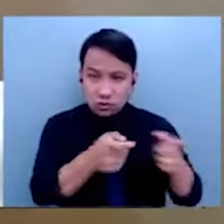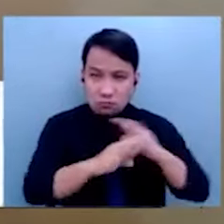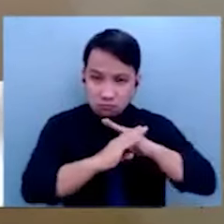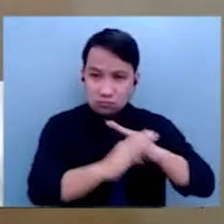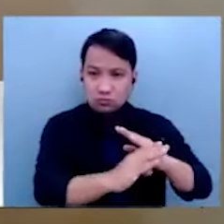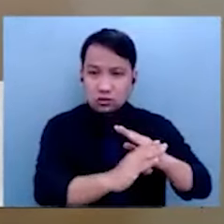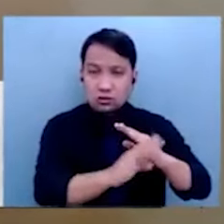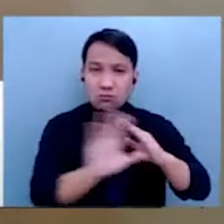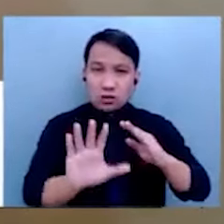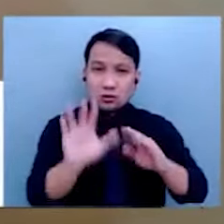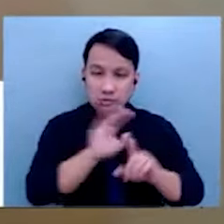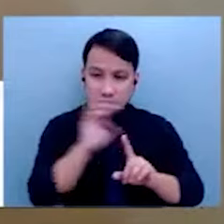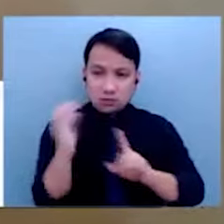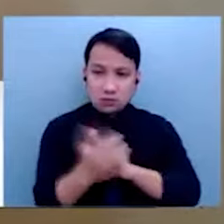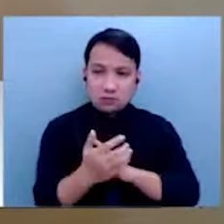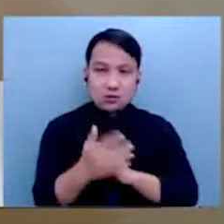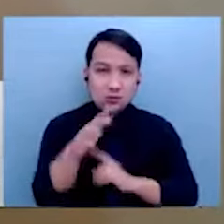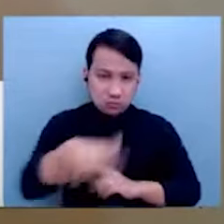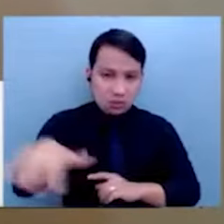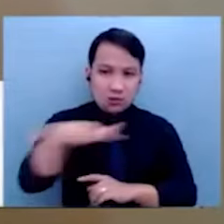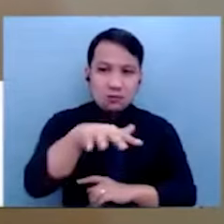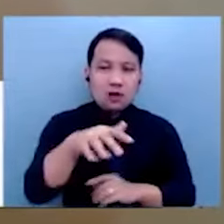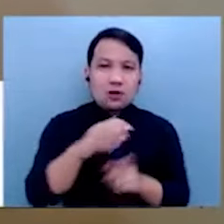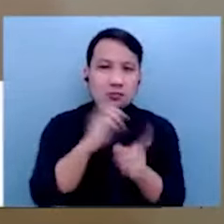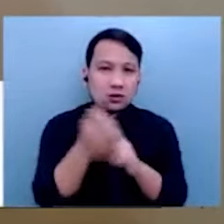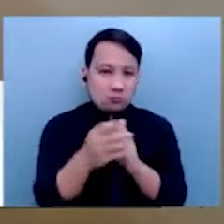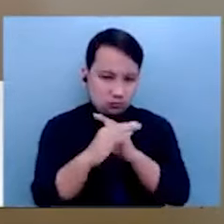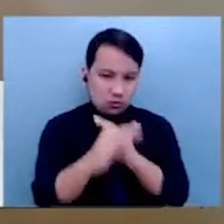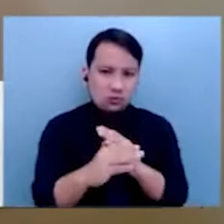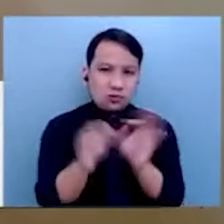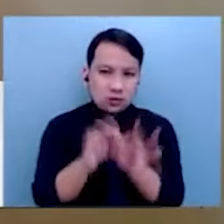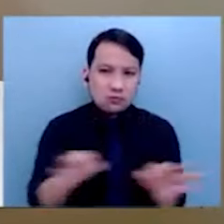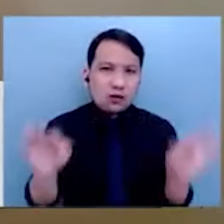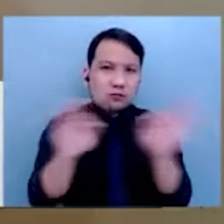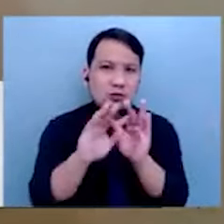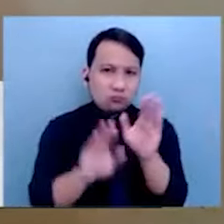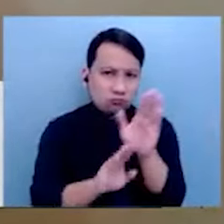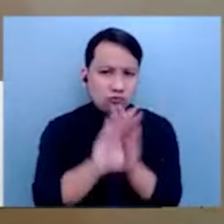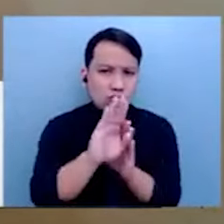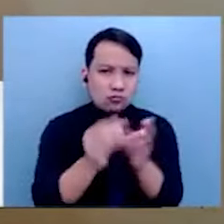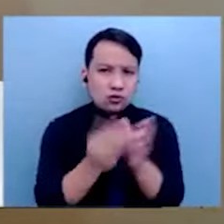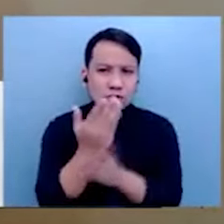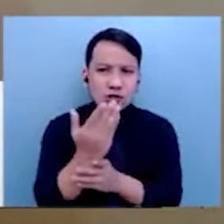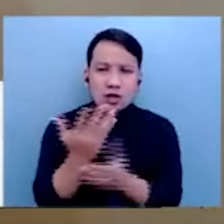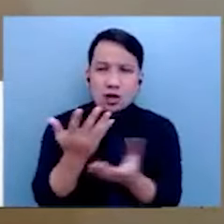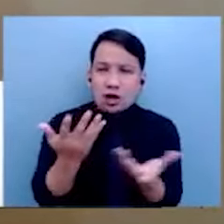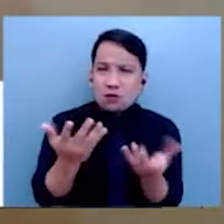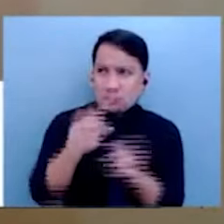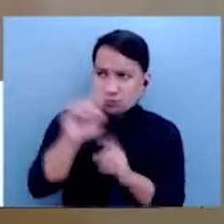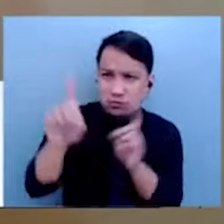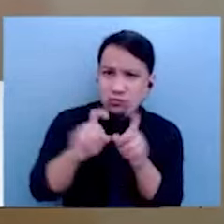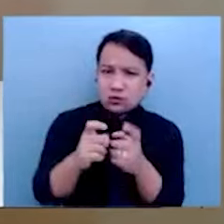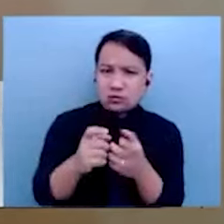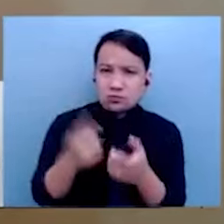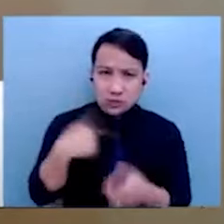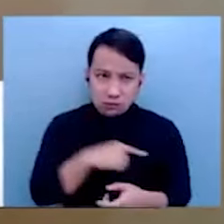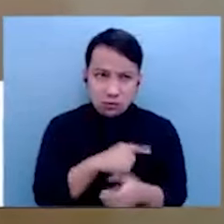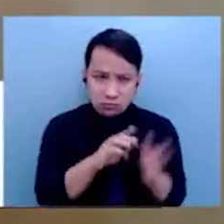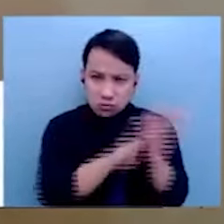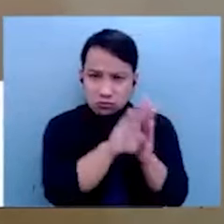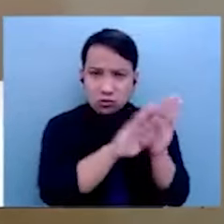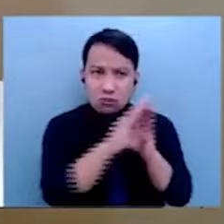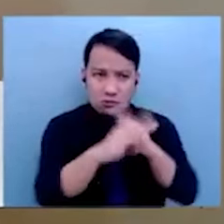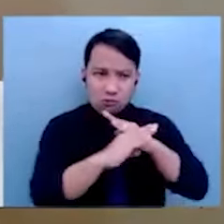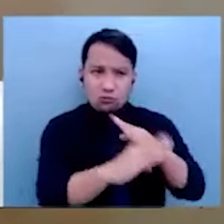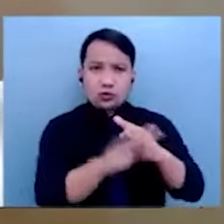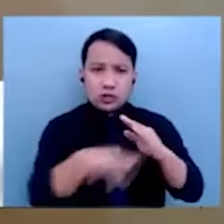sa ating kapaligiran. At kung maaari, talagang paunlarin pa natin yung ating mga effort doon sa pagpaprotekta sa ating